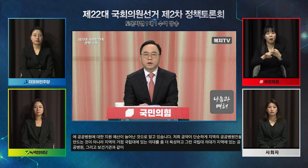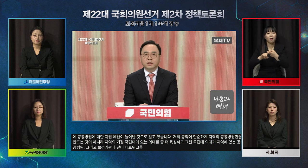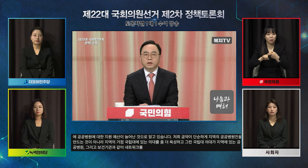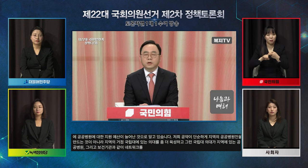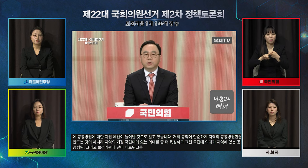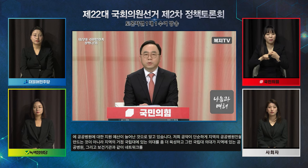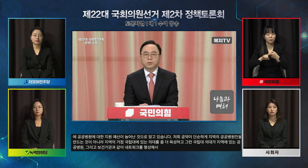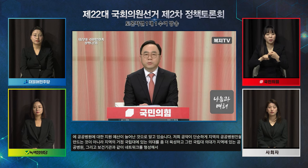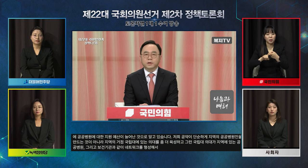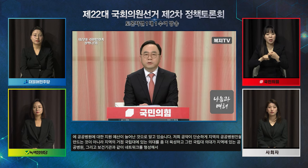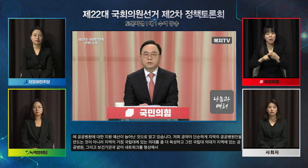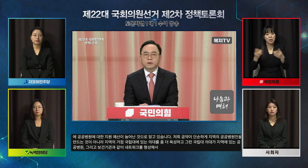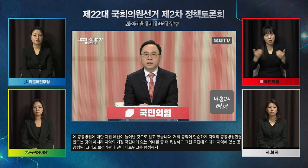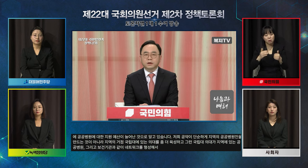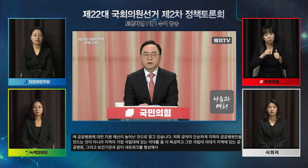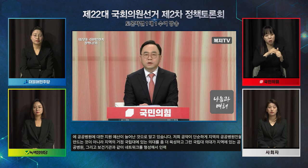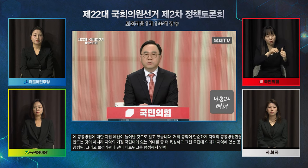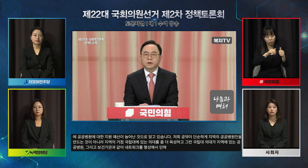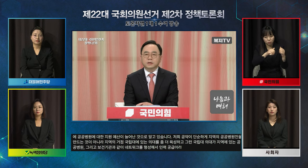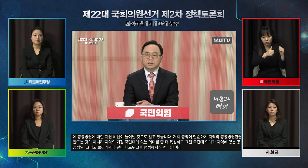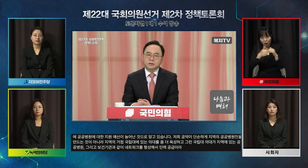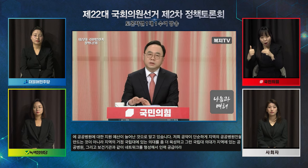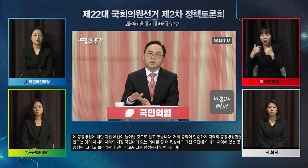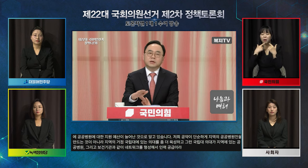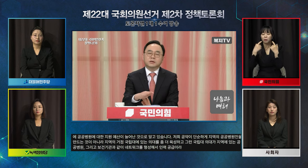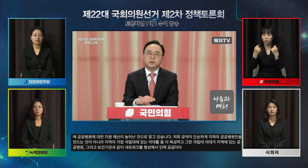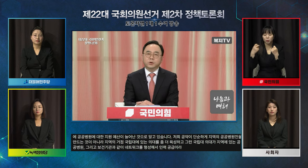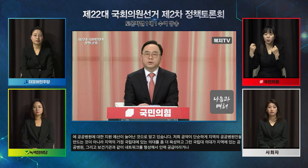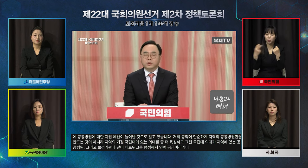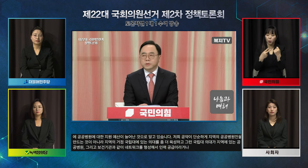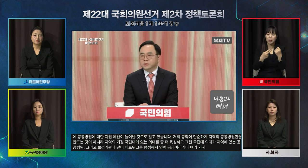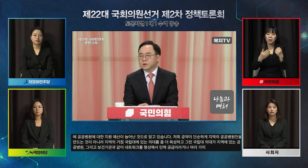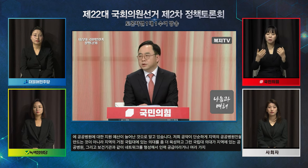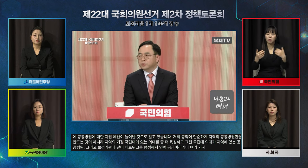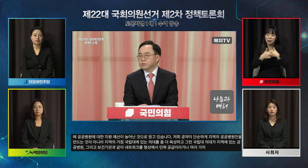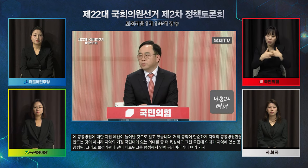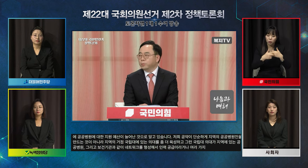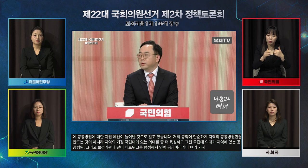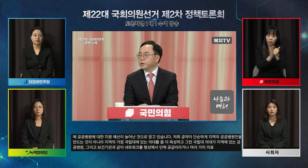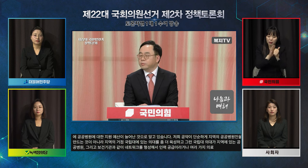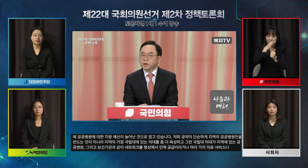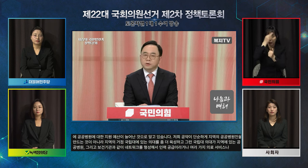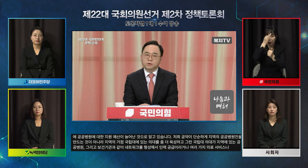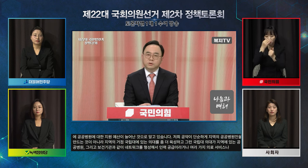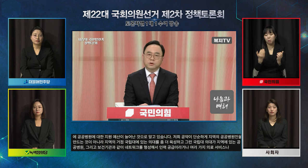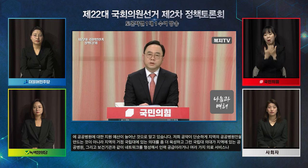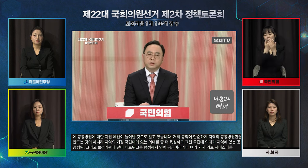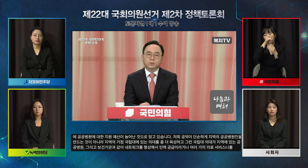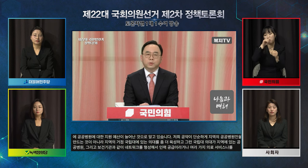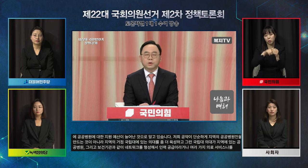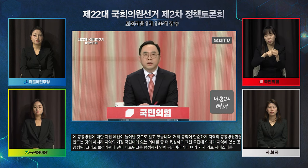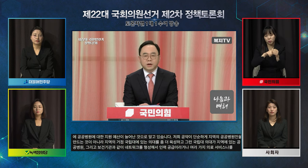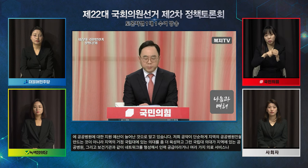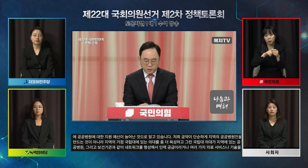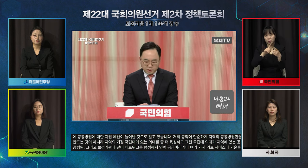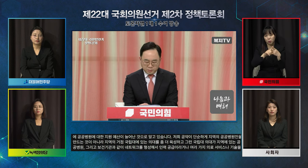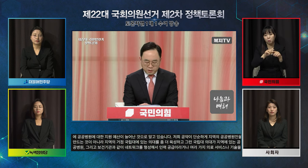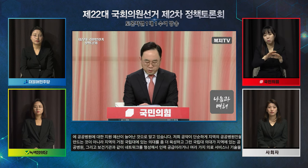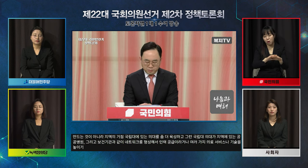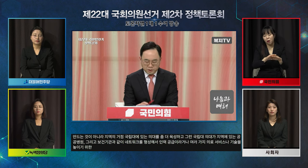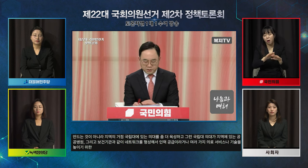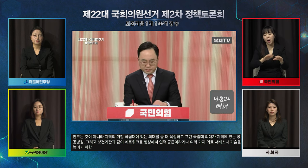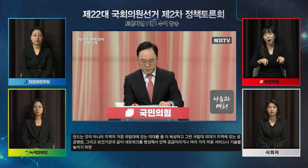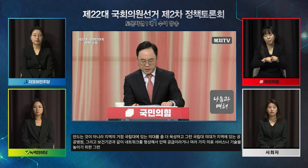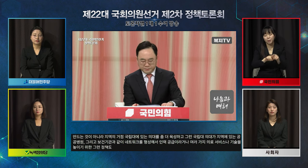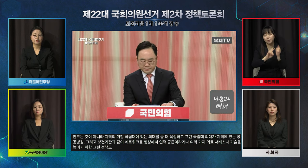해서 인력 공급이라든가 여러 가지 의료 서비스나 기술을 높이기 위한 그런 정책도 함께